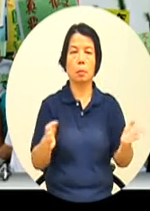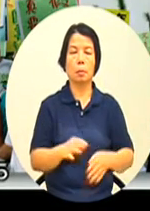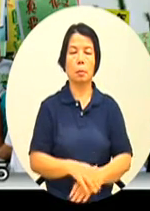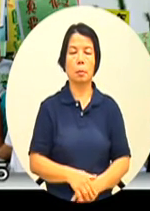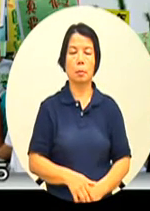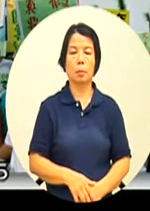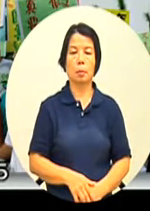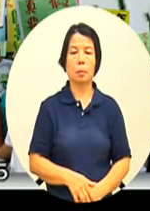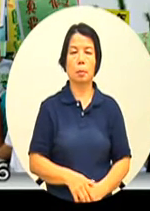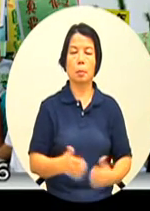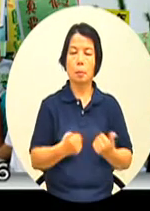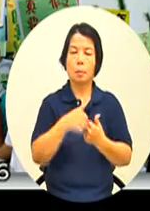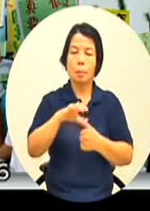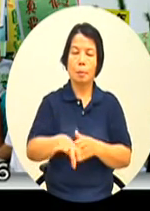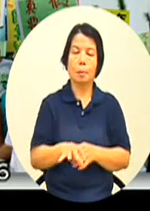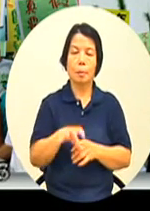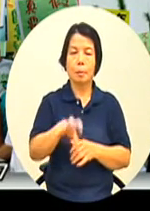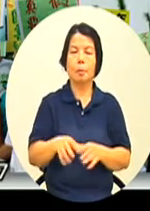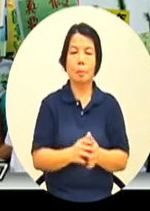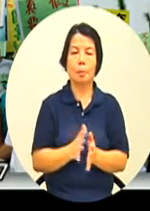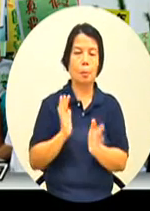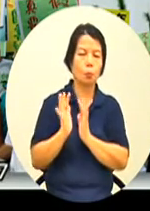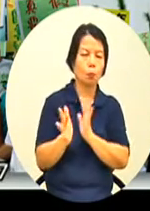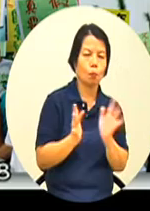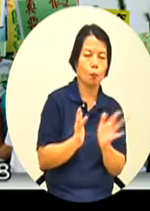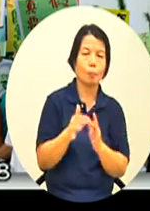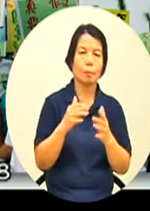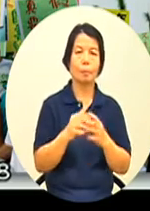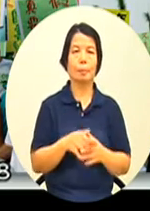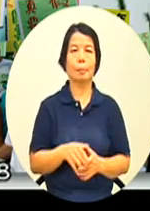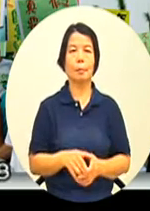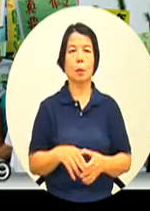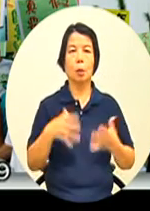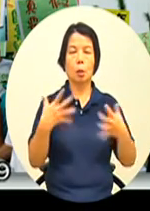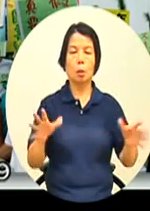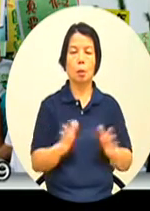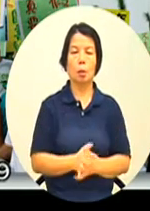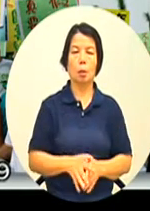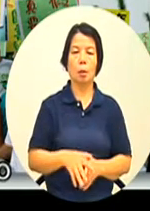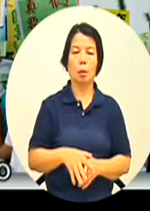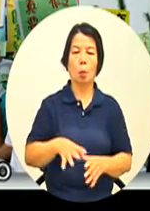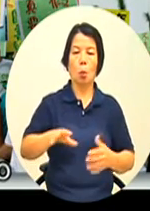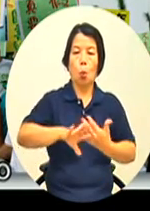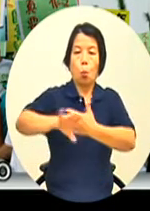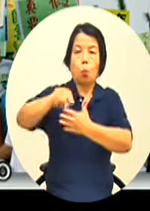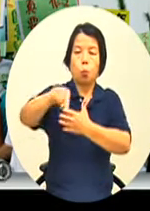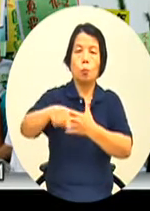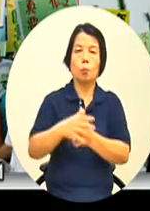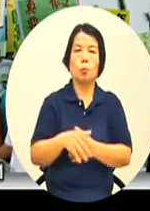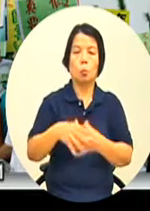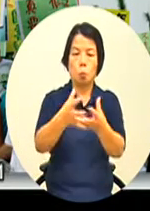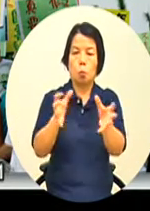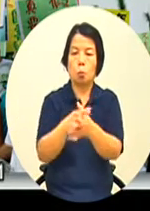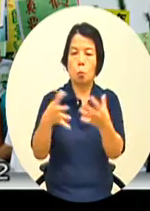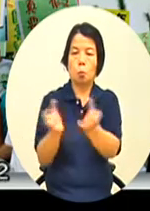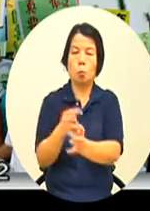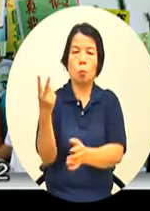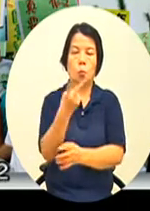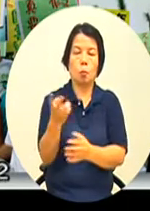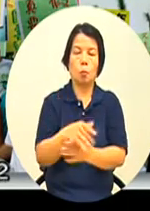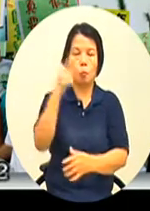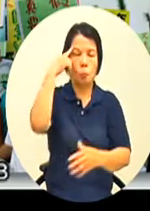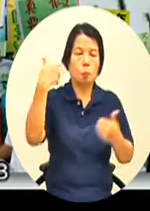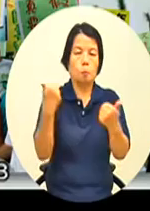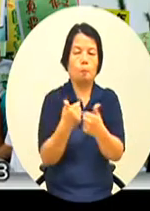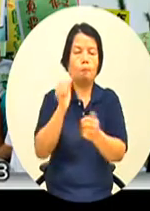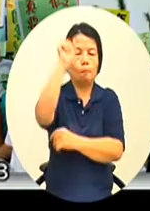我们议会很热闹，外面有两群陈抗的团体，一群呢是以反破迁团体